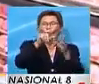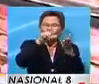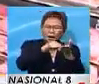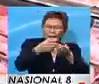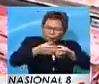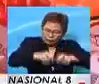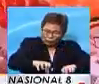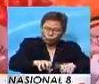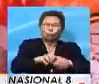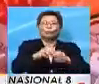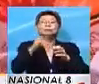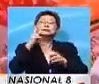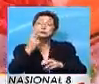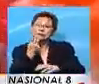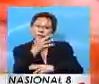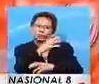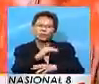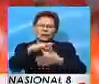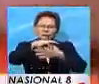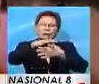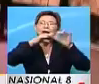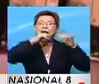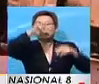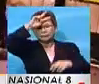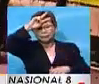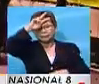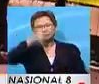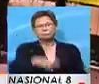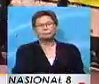telur ayam sayur-sayuran dan daging